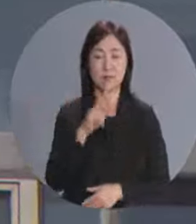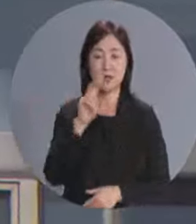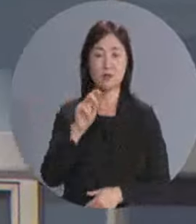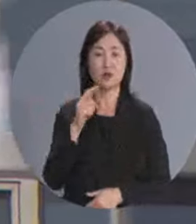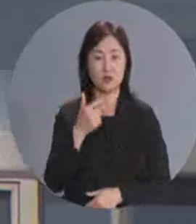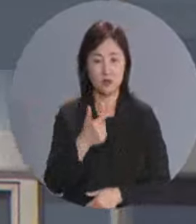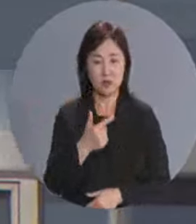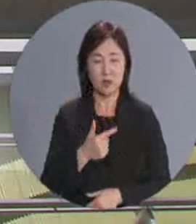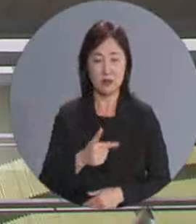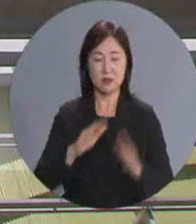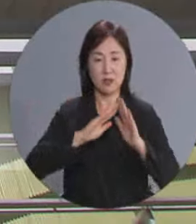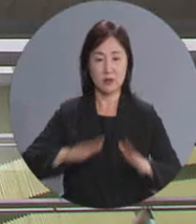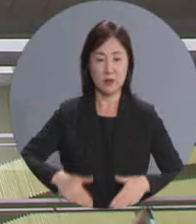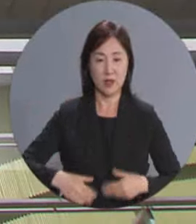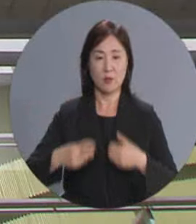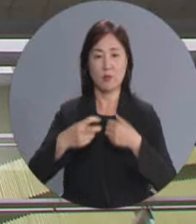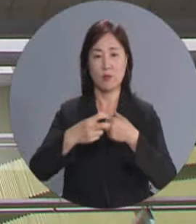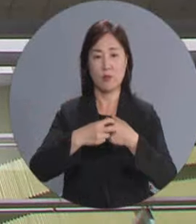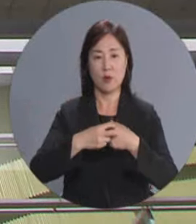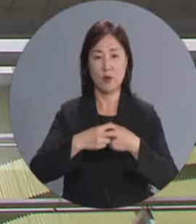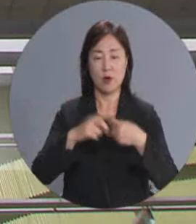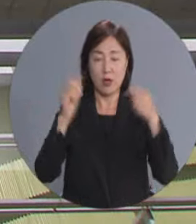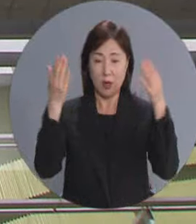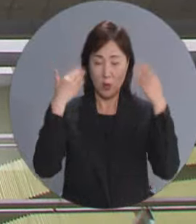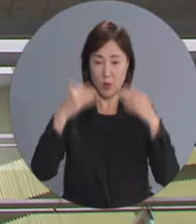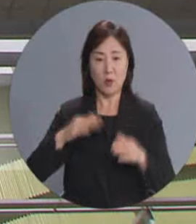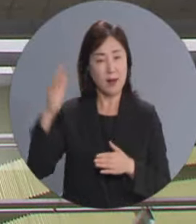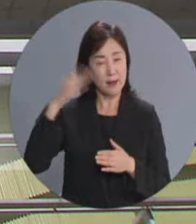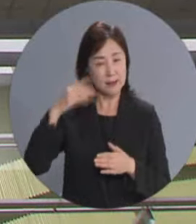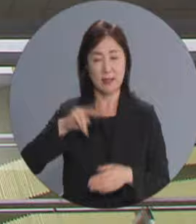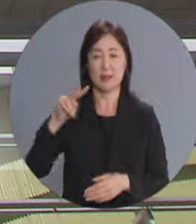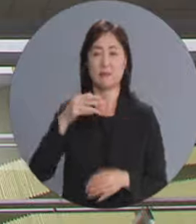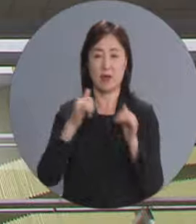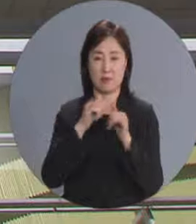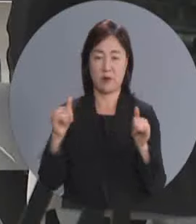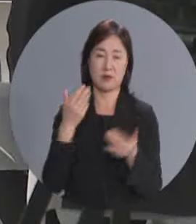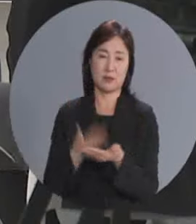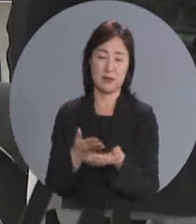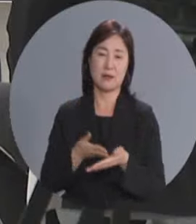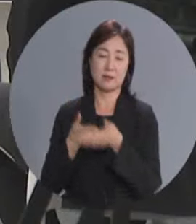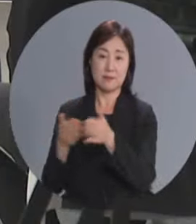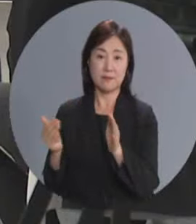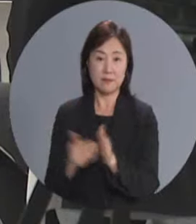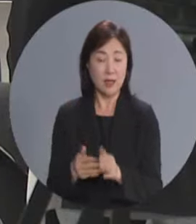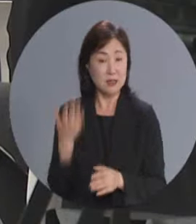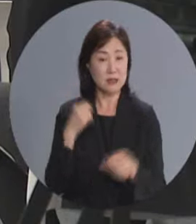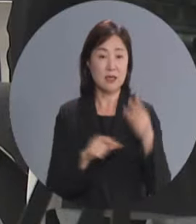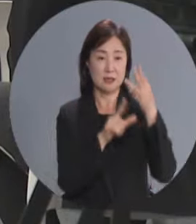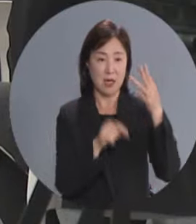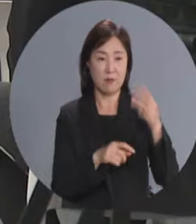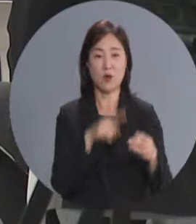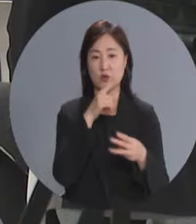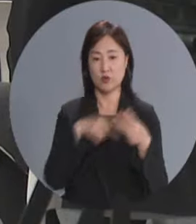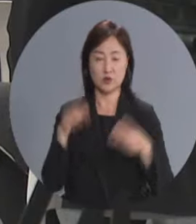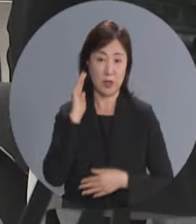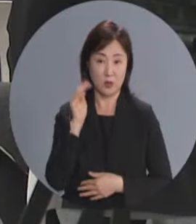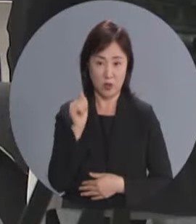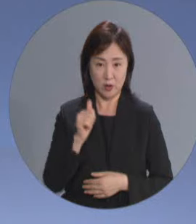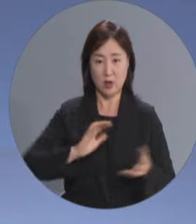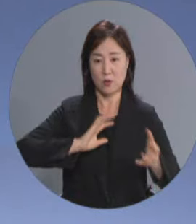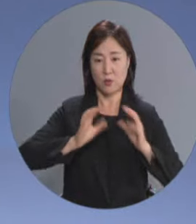2022학년도에 전남 국립의대 신설 정원 200명 배정을 요청한 겁니다 지난 3월 윤성 대통령이 민생